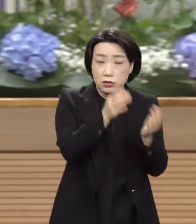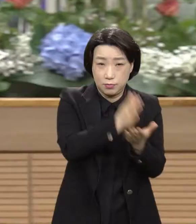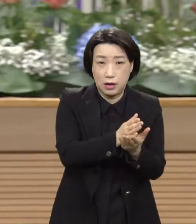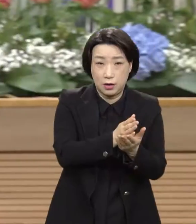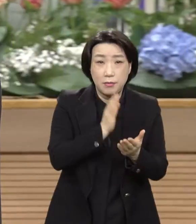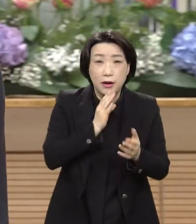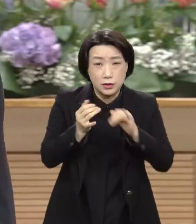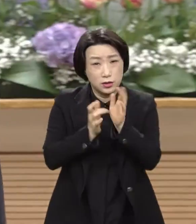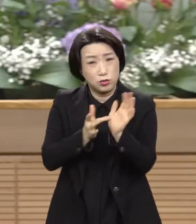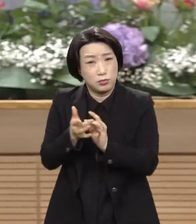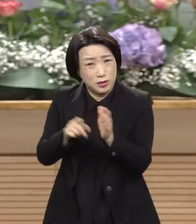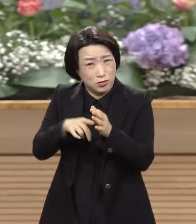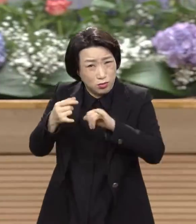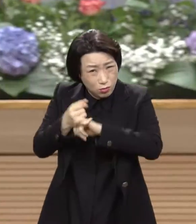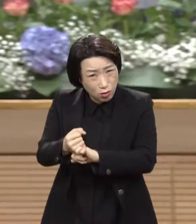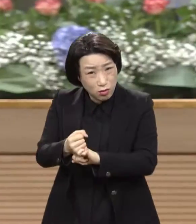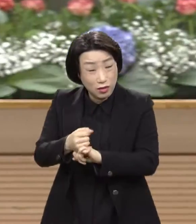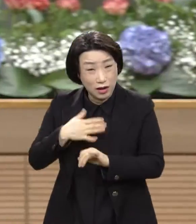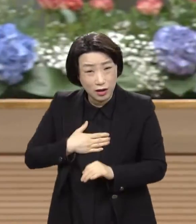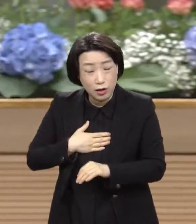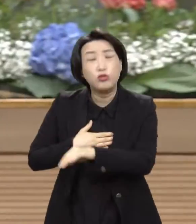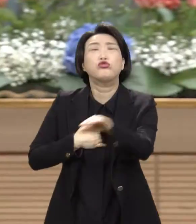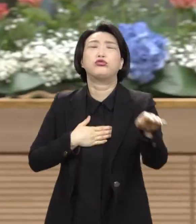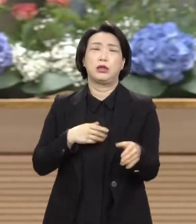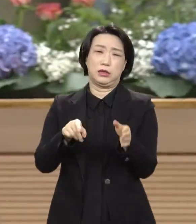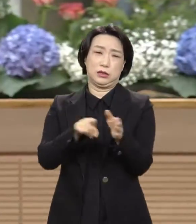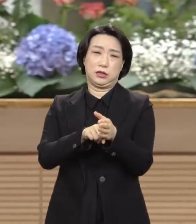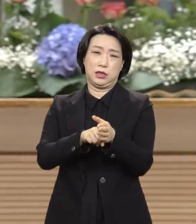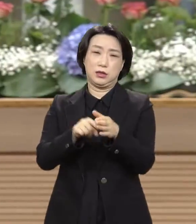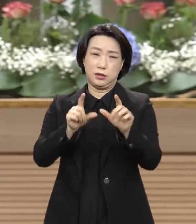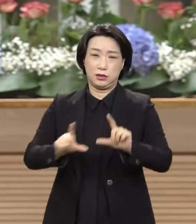응? 이것이 우리 신앙생활이